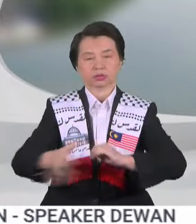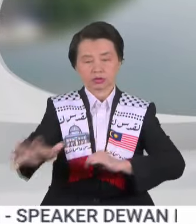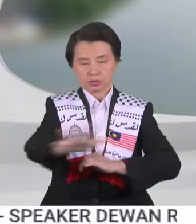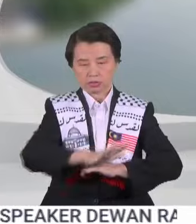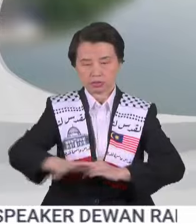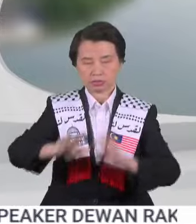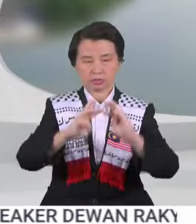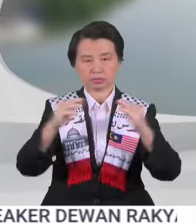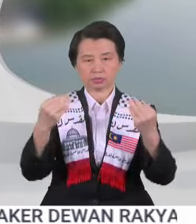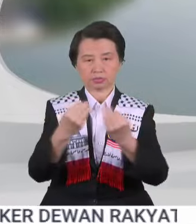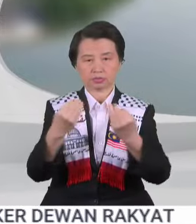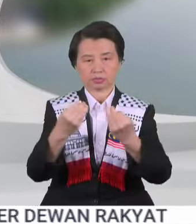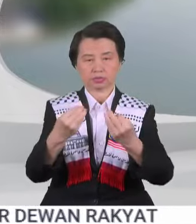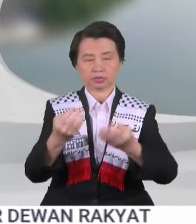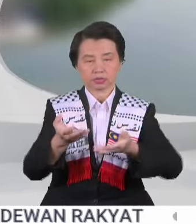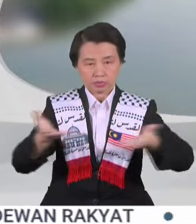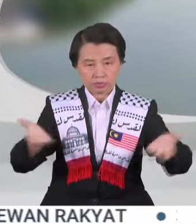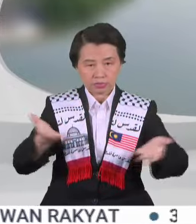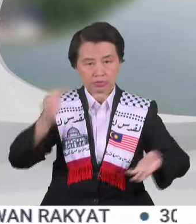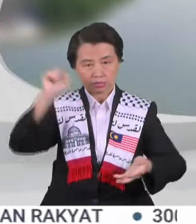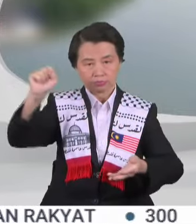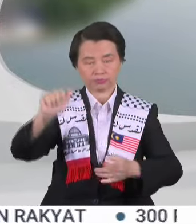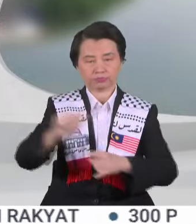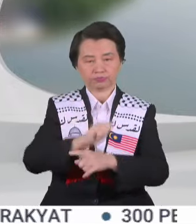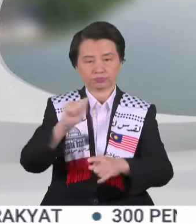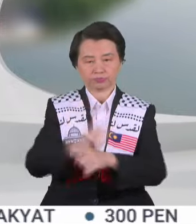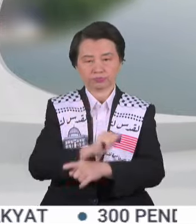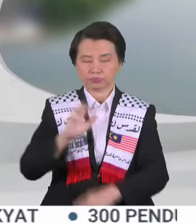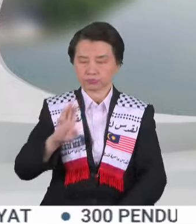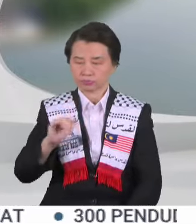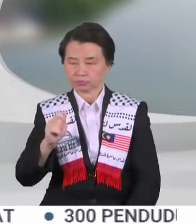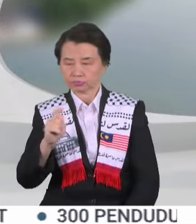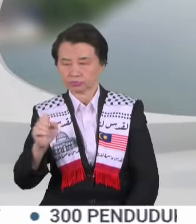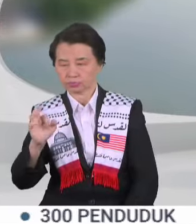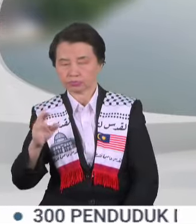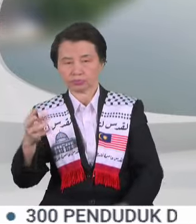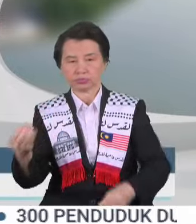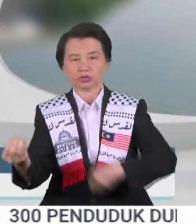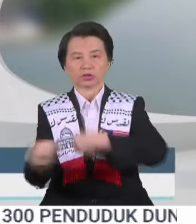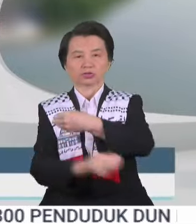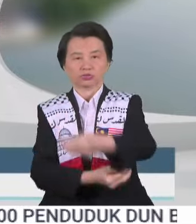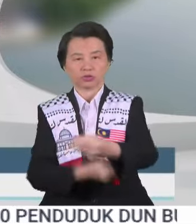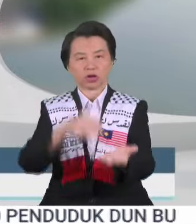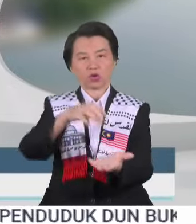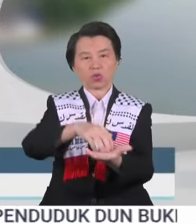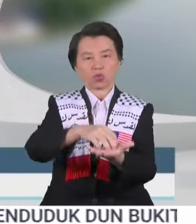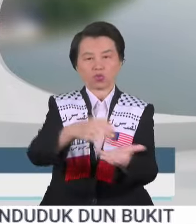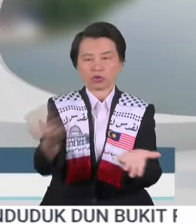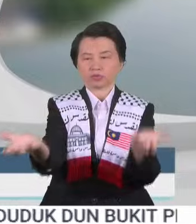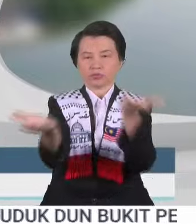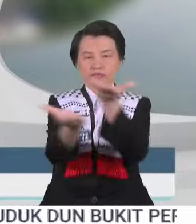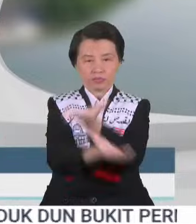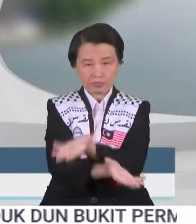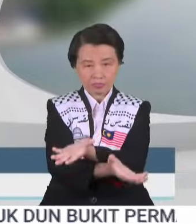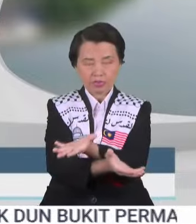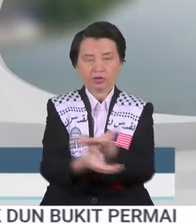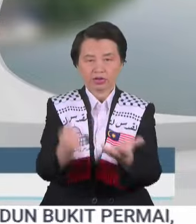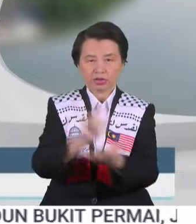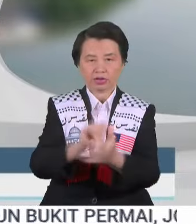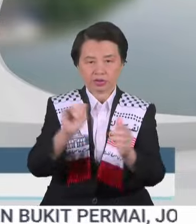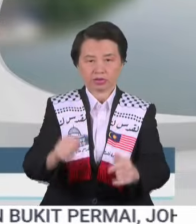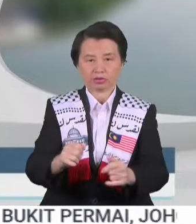kalangan masyarakat di negeri ini. Tahun ini, amalan sistem barter iaitu pertukaran kuih, muih dan hasil tani itu bukan